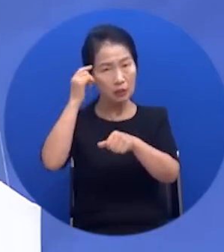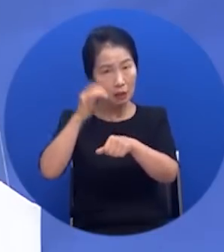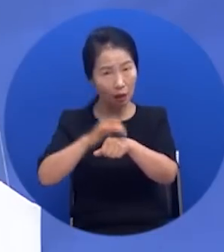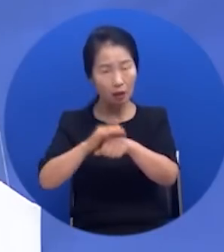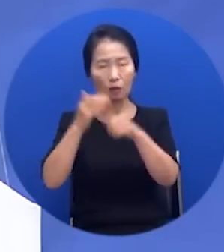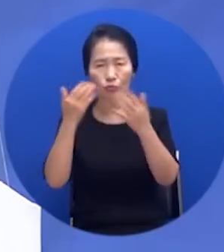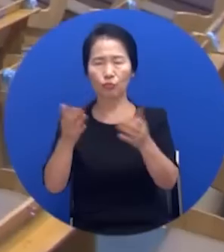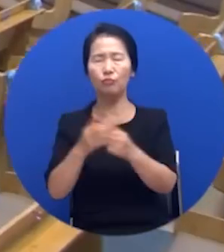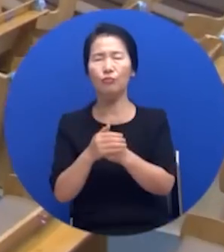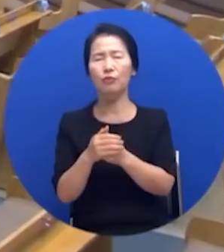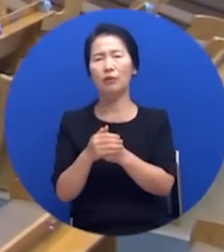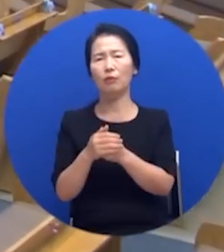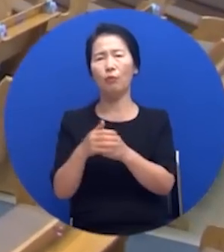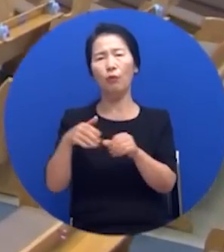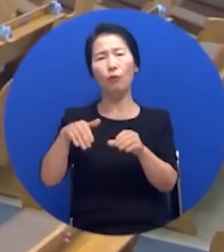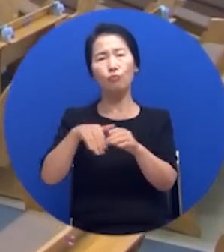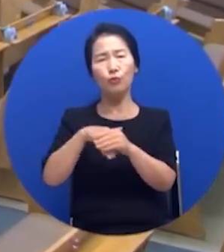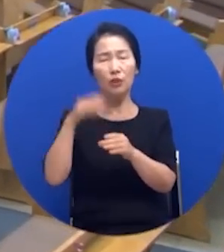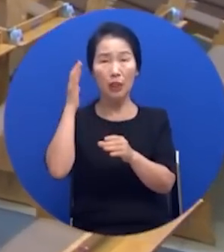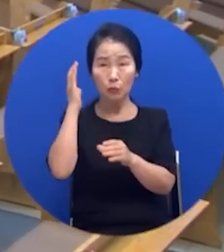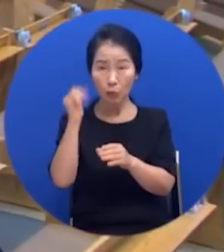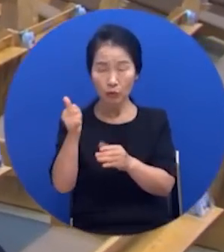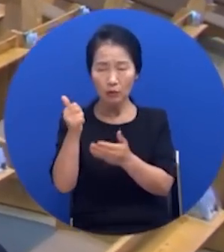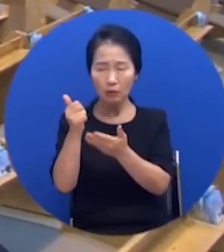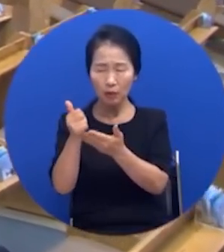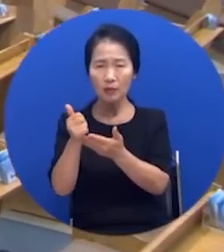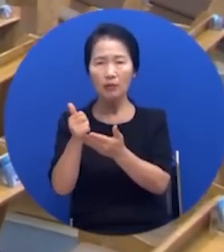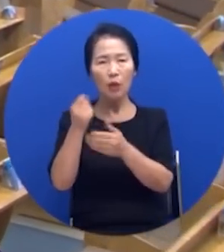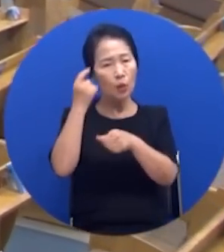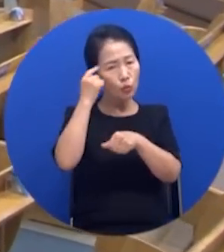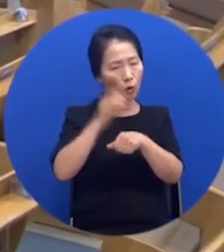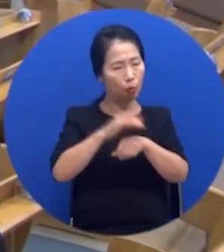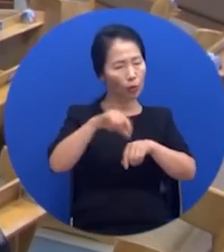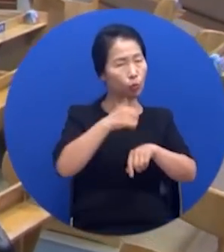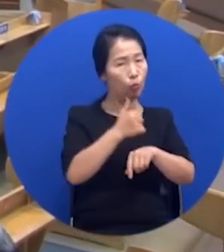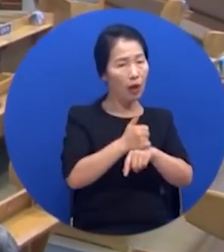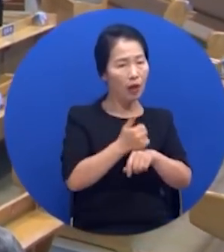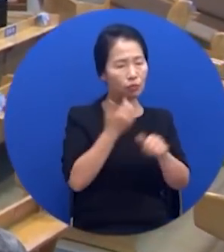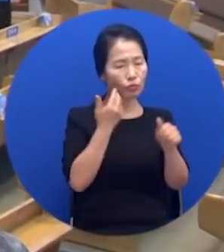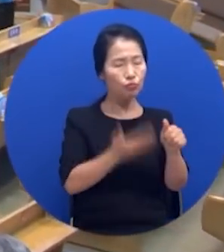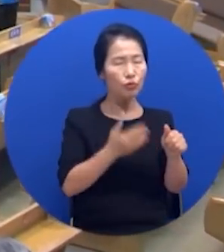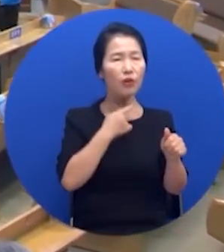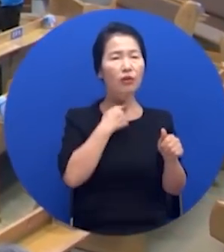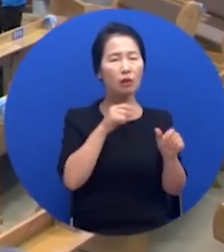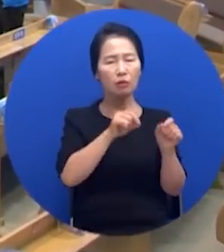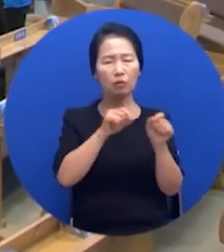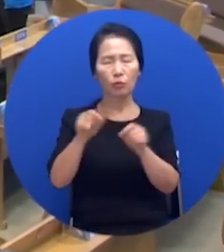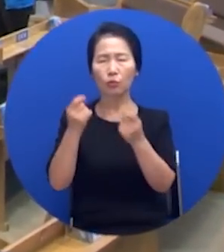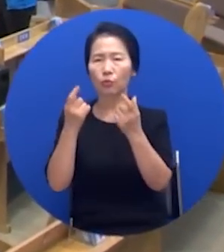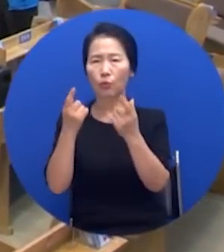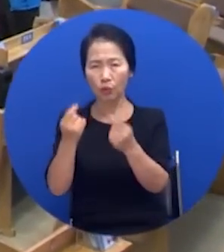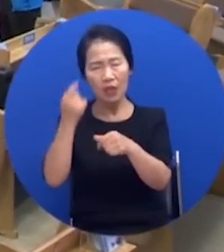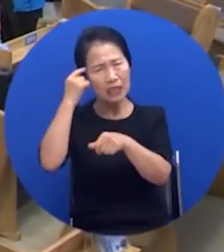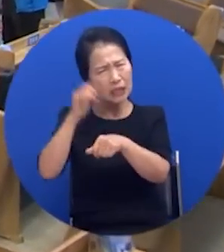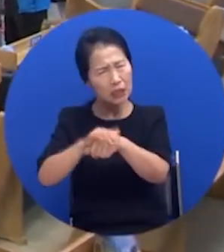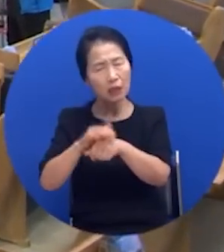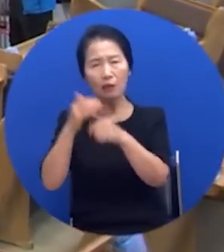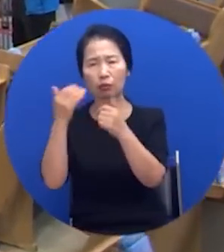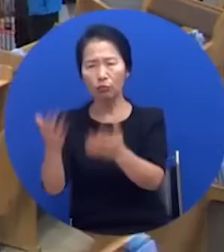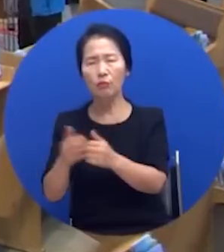문재인 대통령에게 솔로몬에게 주셨던 지혜를 주셔서 이 모든 문제를 해결할 수